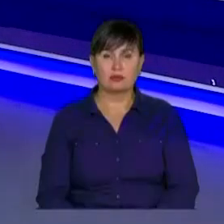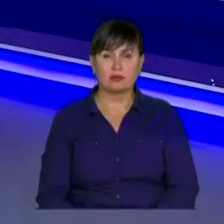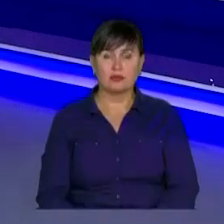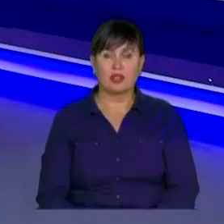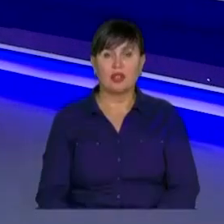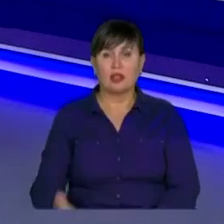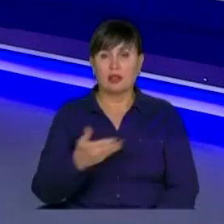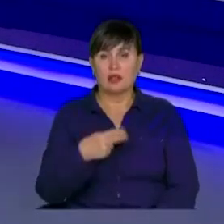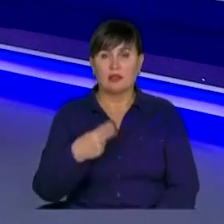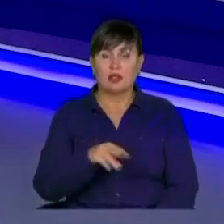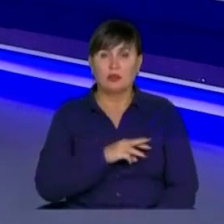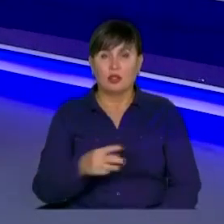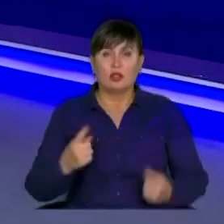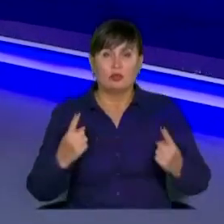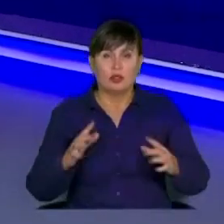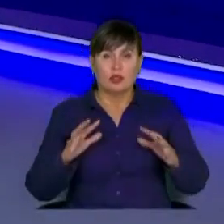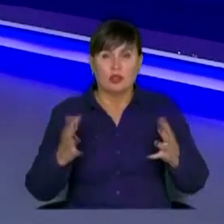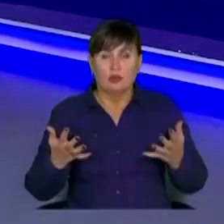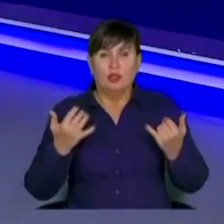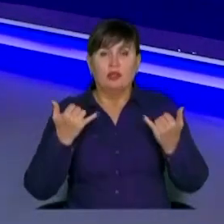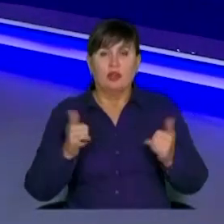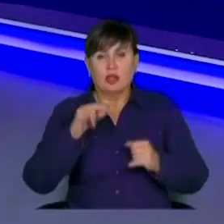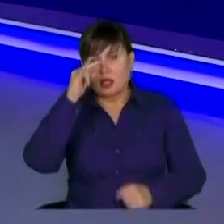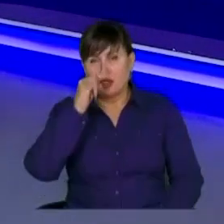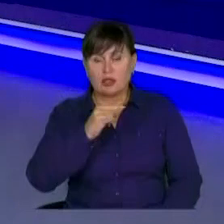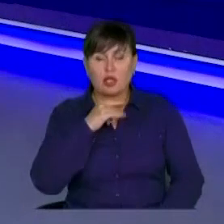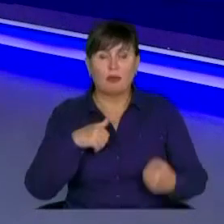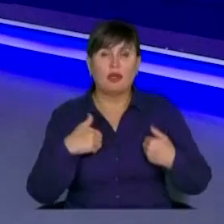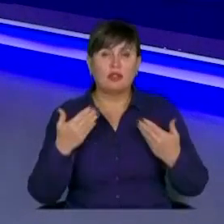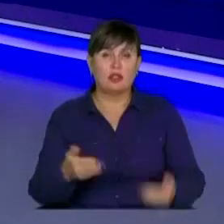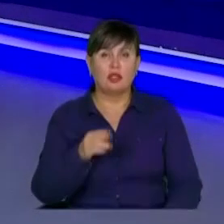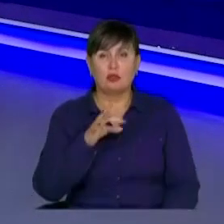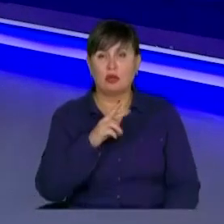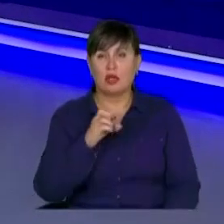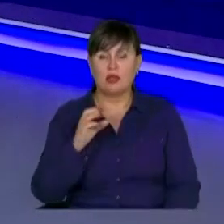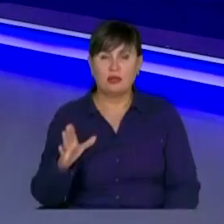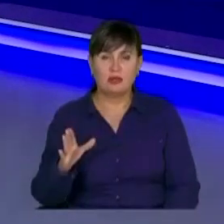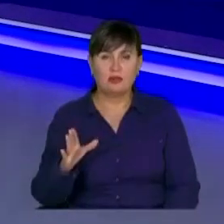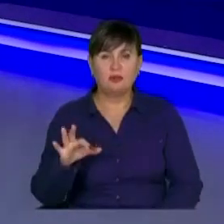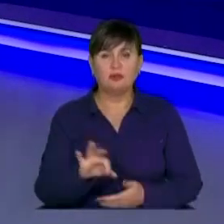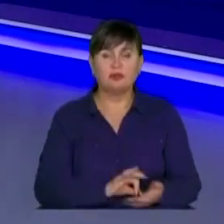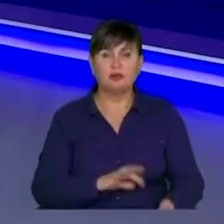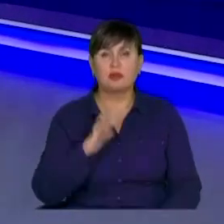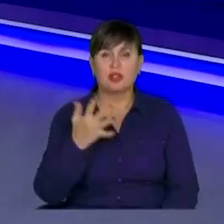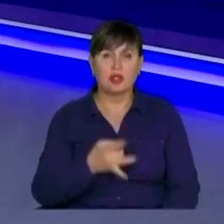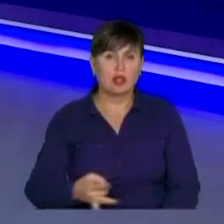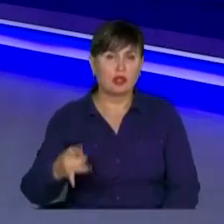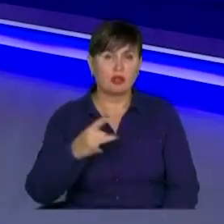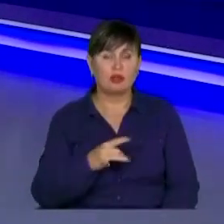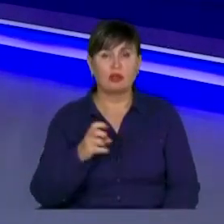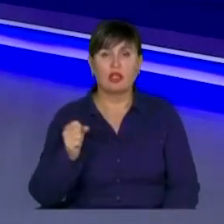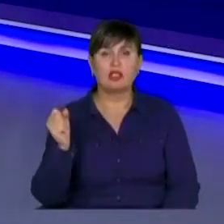Нас 20 миллионов. С юбилейным событием сегодня казахстанцев поздравил Касым-Жомарт Токаев. Сразу в 5 регионах на